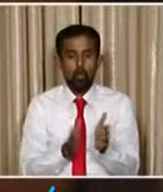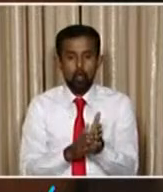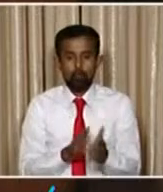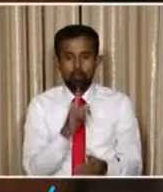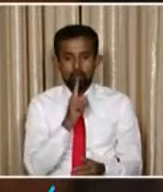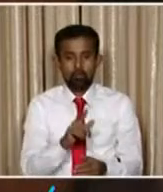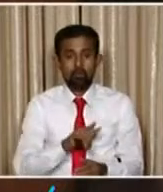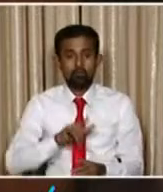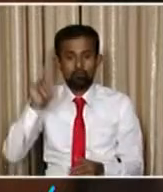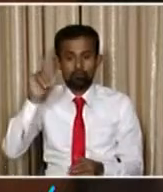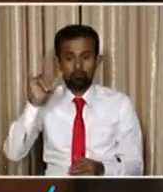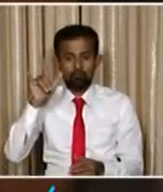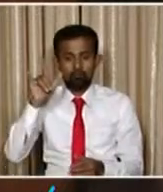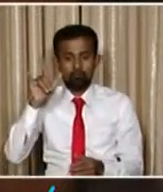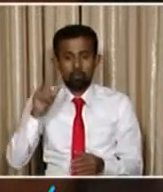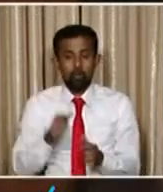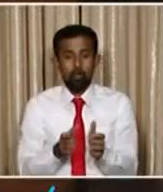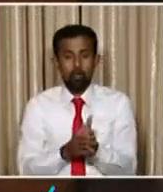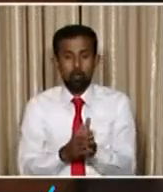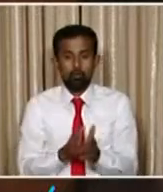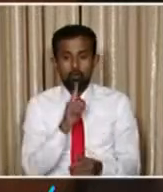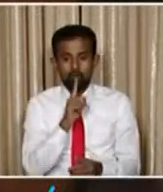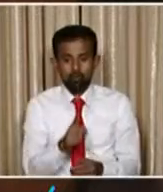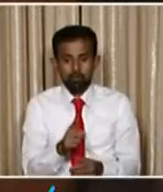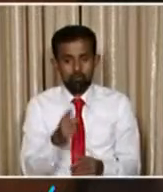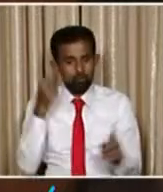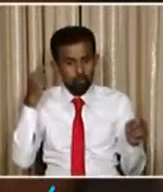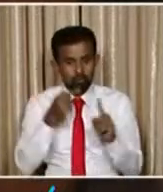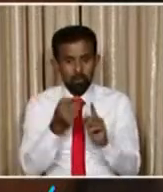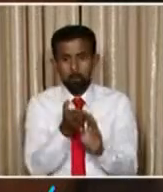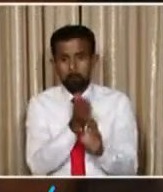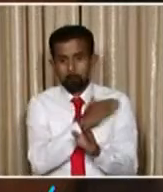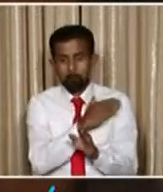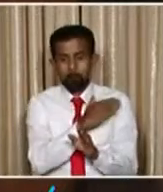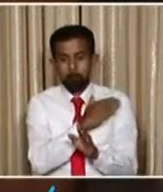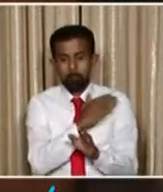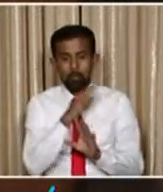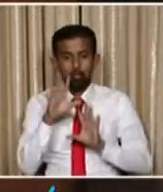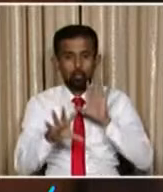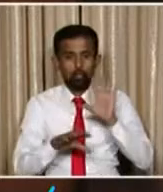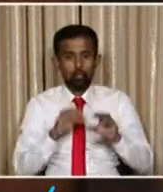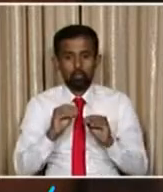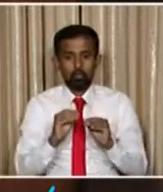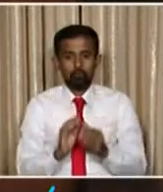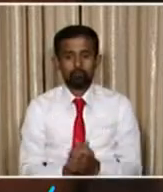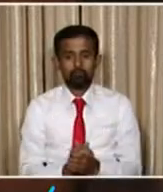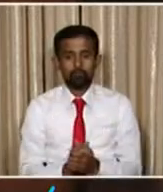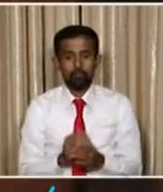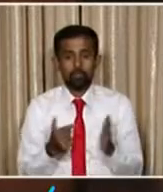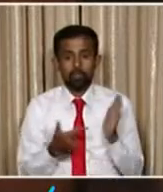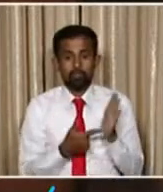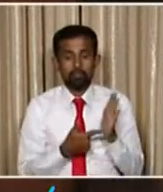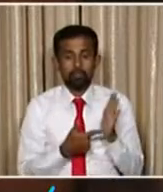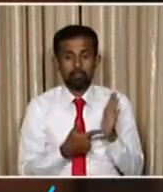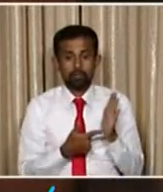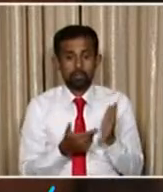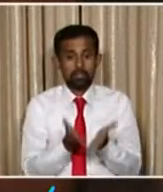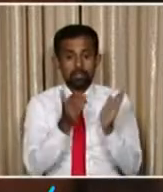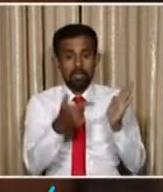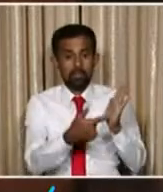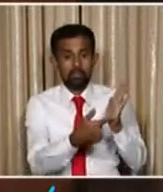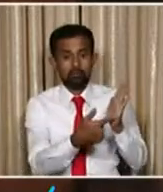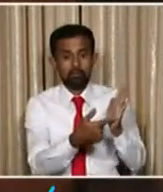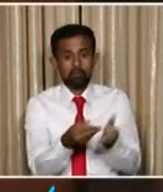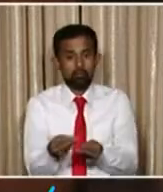කියනවා, විදේශ කාරක සභාවේ කියනවා. දැන් මේක පිළිබඳව අපිට පහුගිය කාලේදී තිබ්බ තොරතුරක් තමිල්නාඩුවට ළඟ ප්‍රාන්තයකට